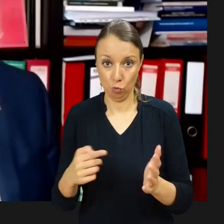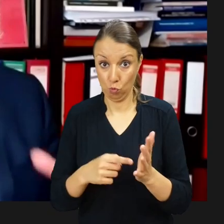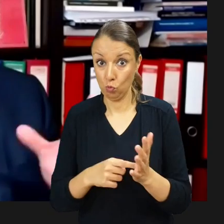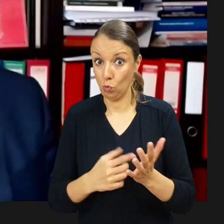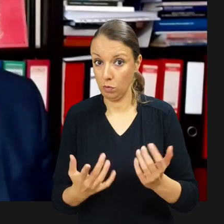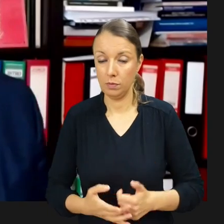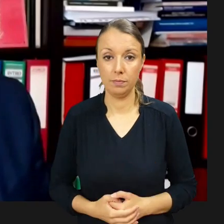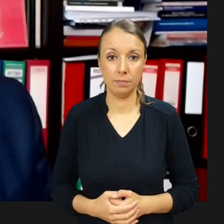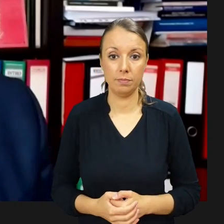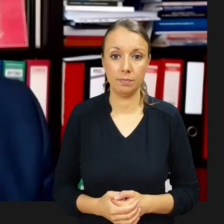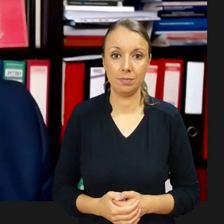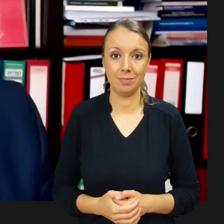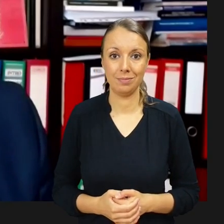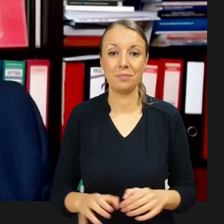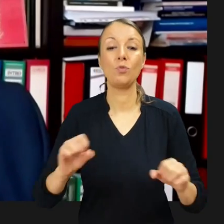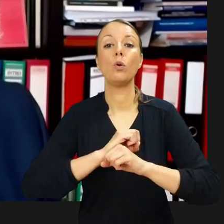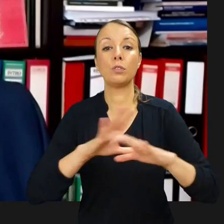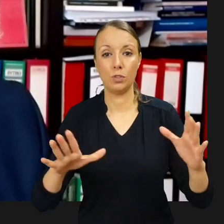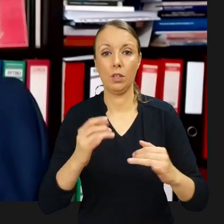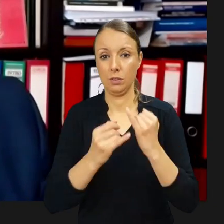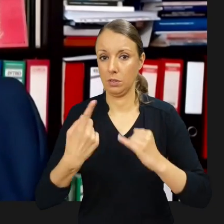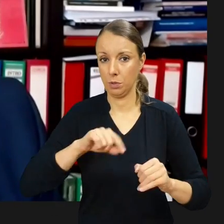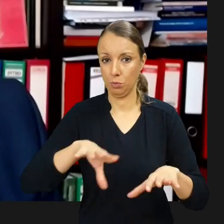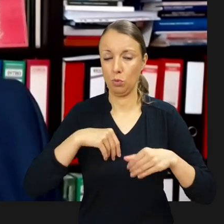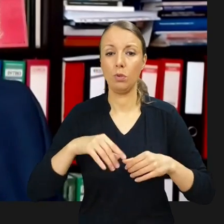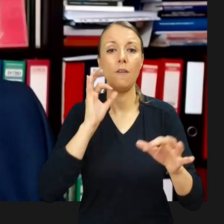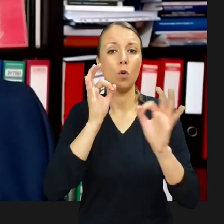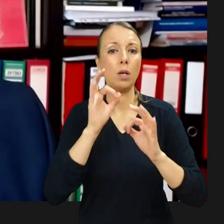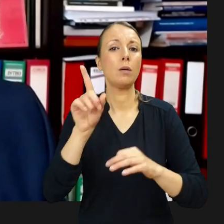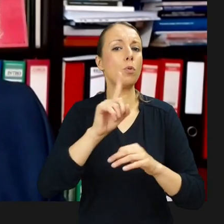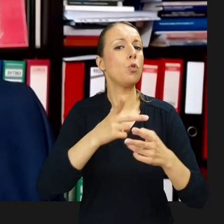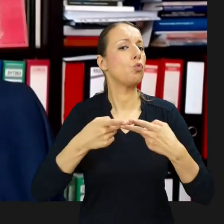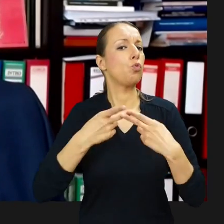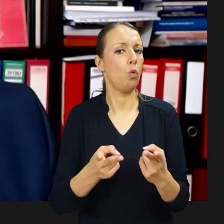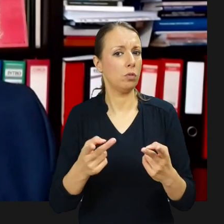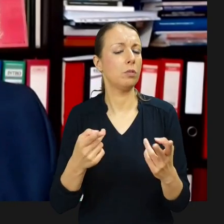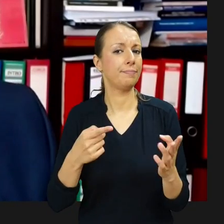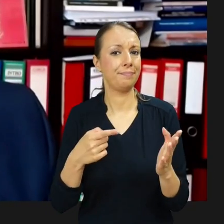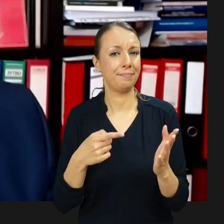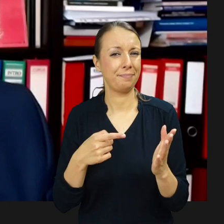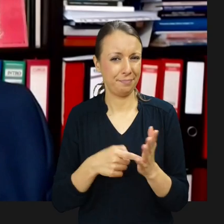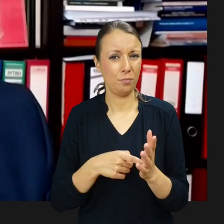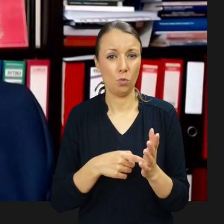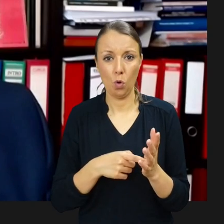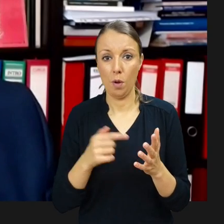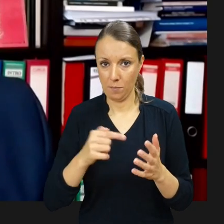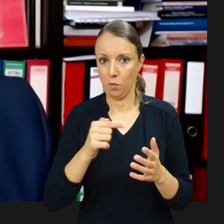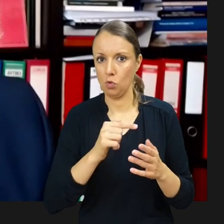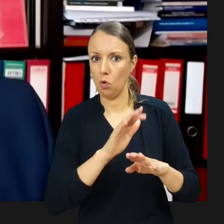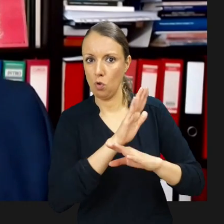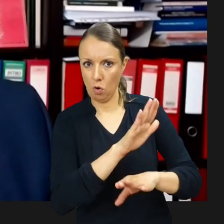Oczywiście, że jeżeli przyjmujemy, że ten dostęp do informacji publicznej jest tym, co należy chronić, że jest wartością